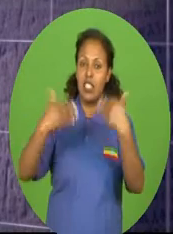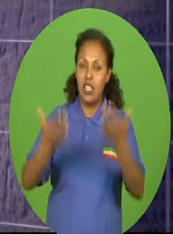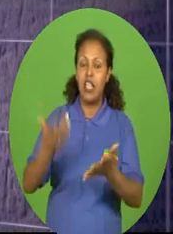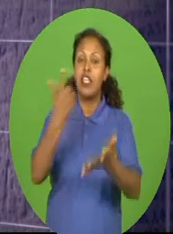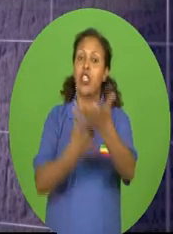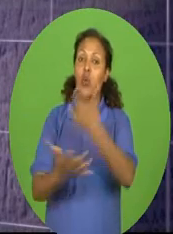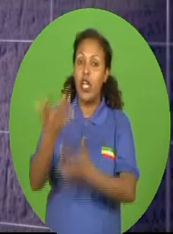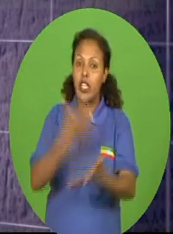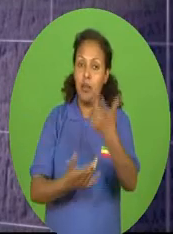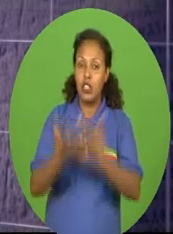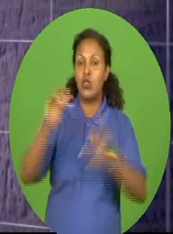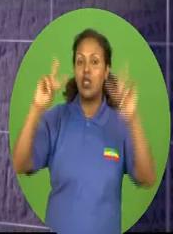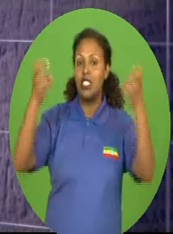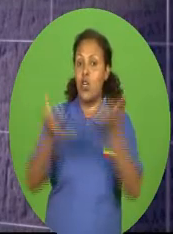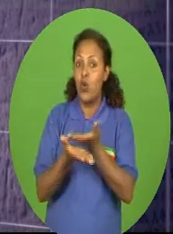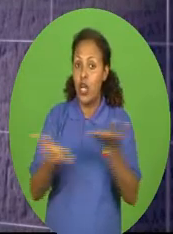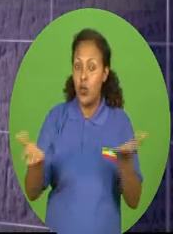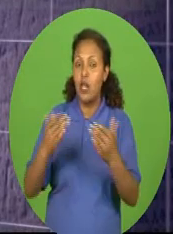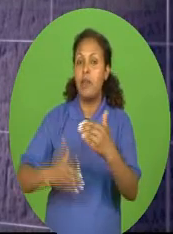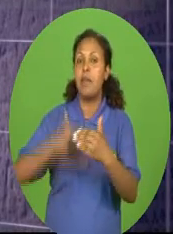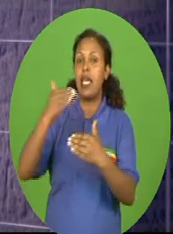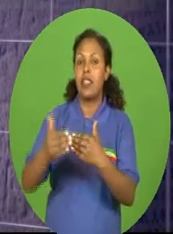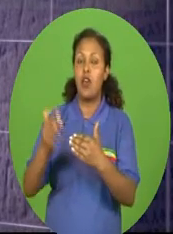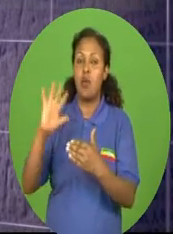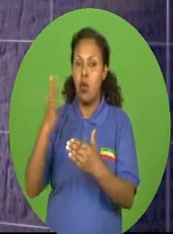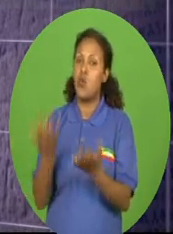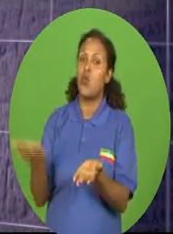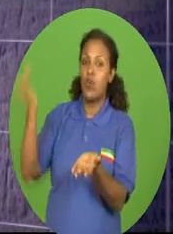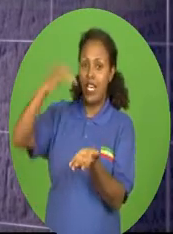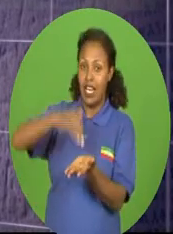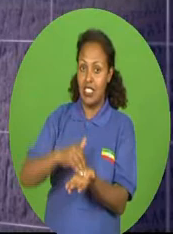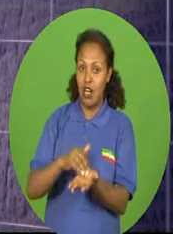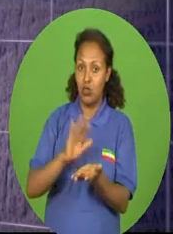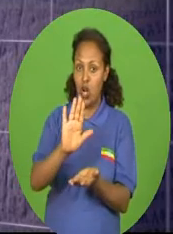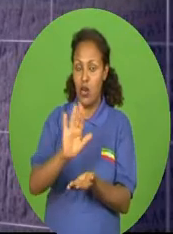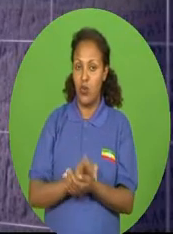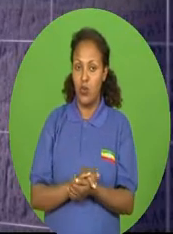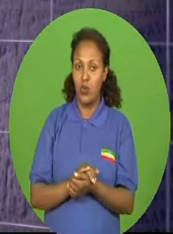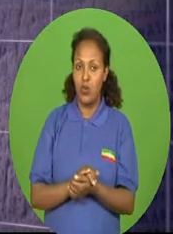ሰጥተን የተወያየንባቸውን ርዕሰ ጉዳዮች በሚከተለው መልኩ እከልስላችኋለሁ።